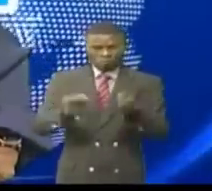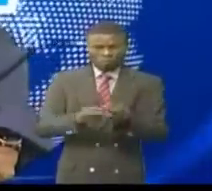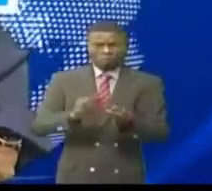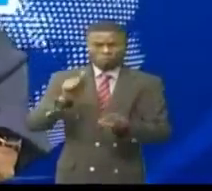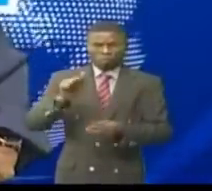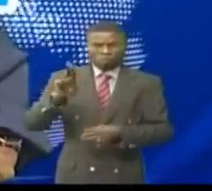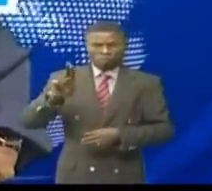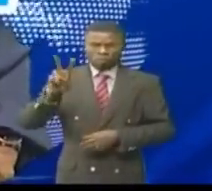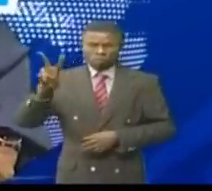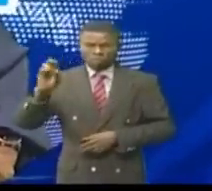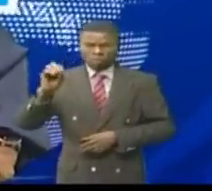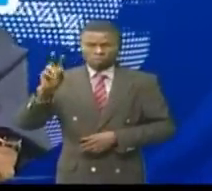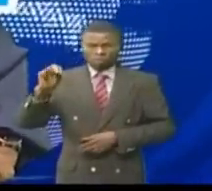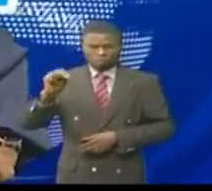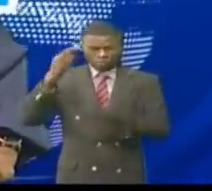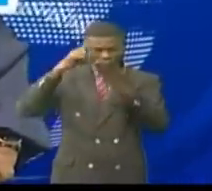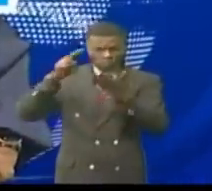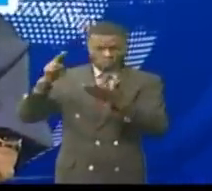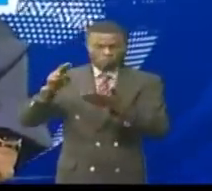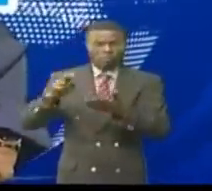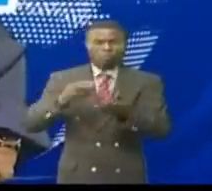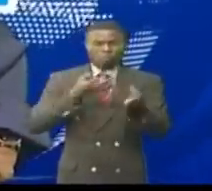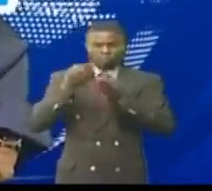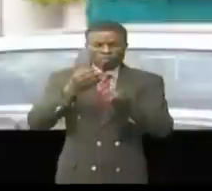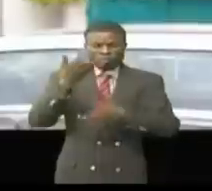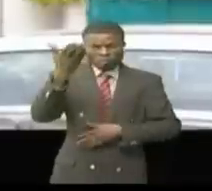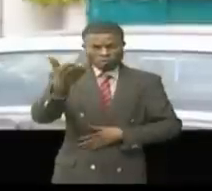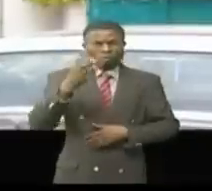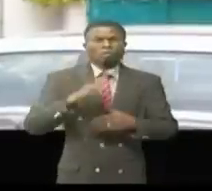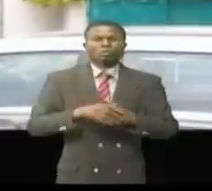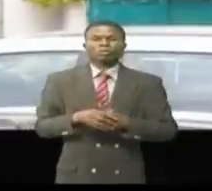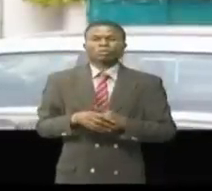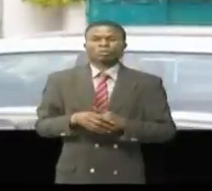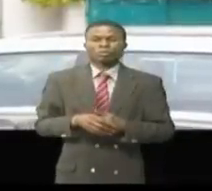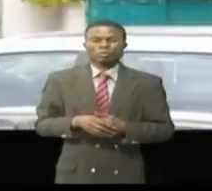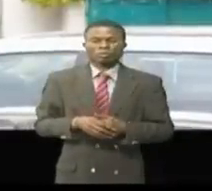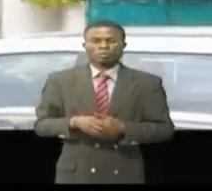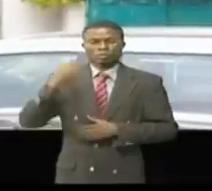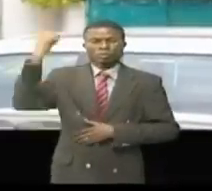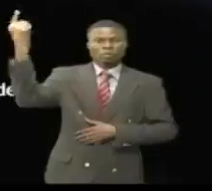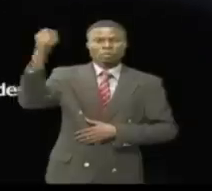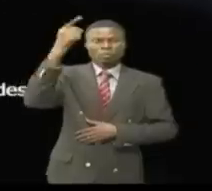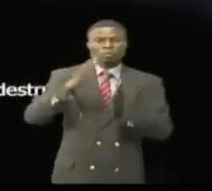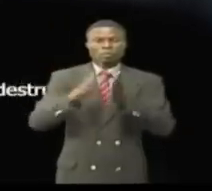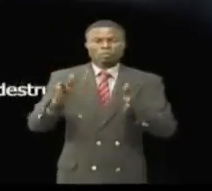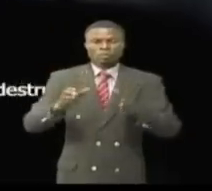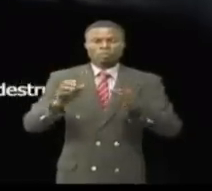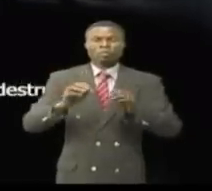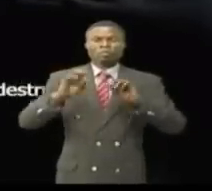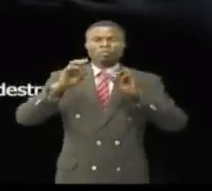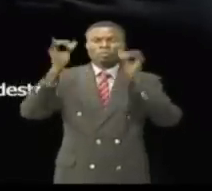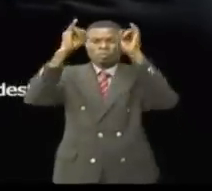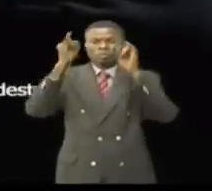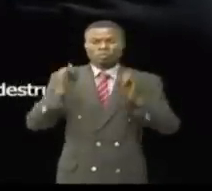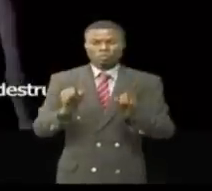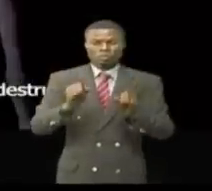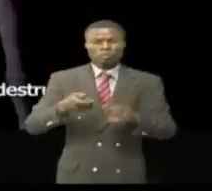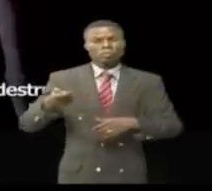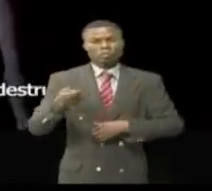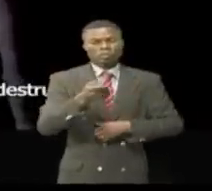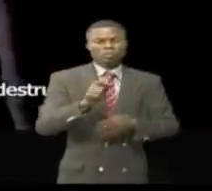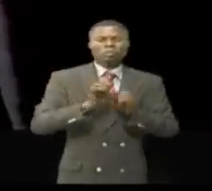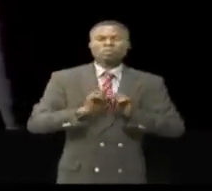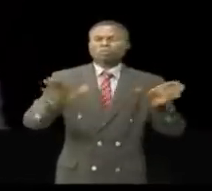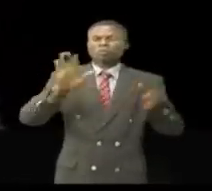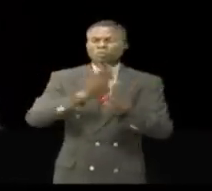Academy. Emmanuela Commissaire, Pompo Umba, reportage. Dans le monde entier, la cybercriminalité s'est répandue et est devenue un